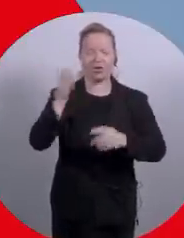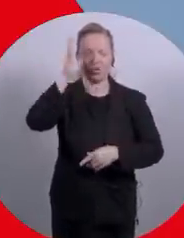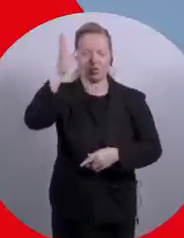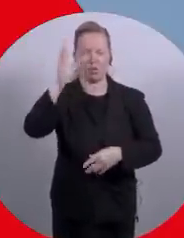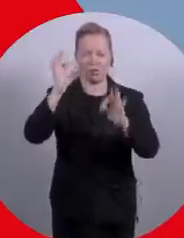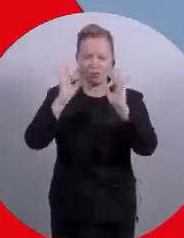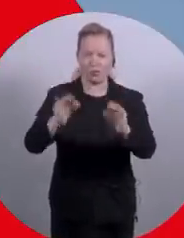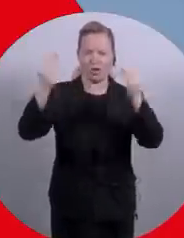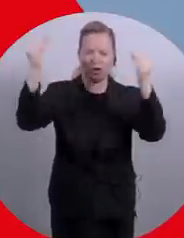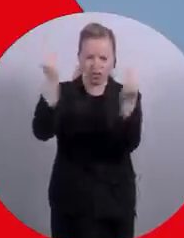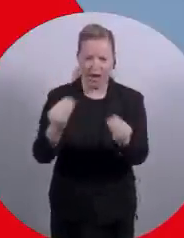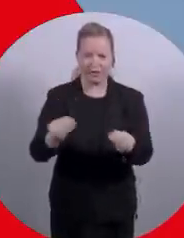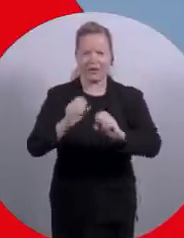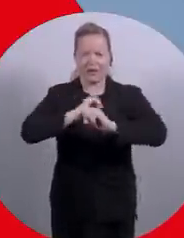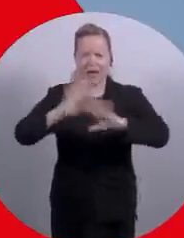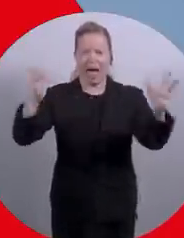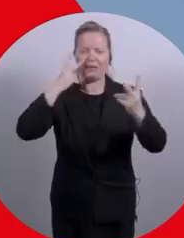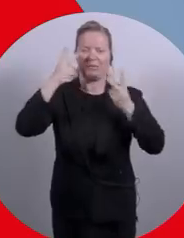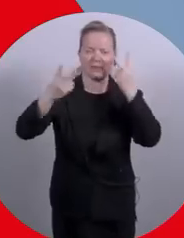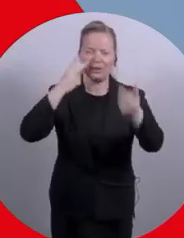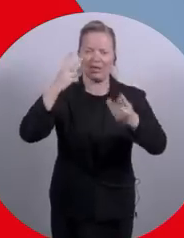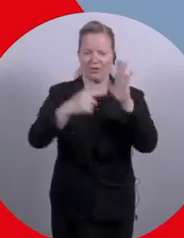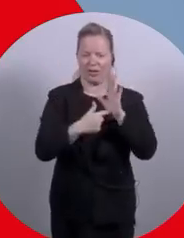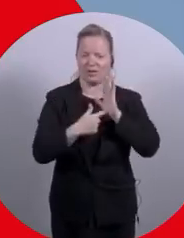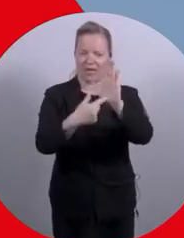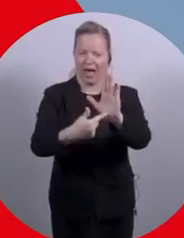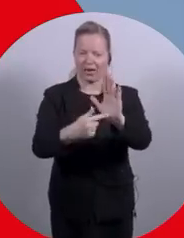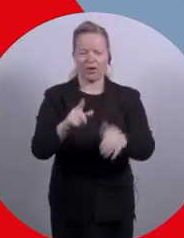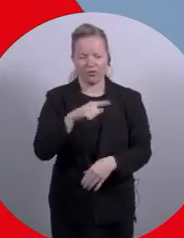Perspektiven vorgeht auf das ist unsere Verantwortung